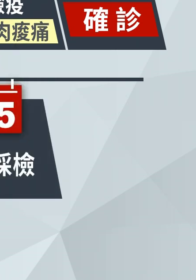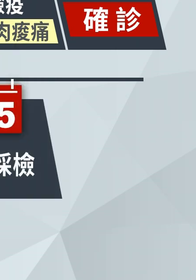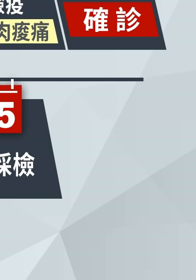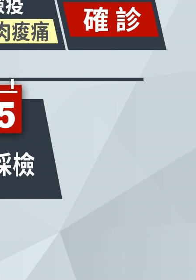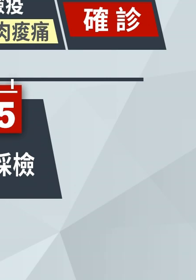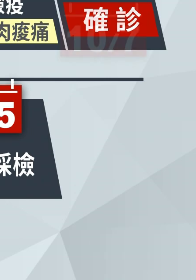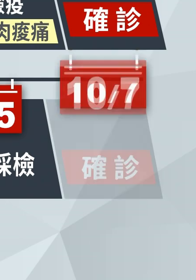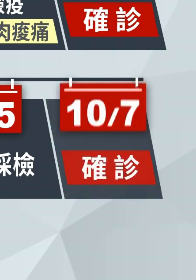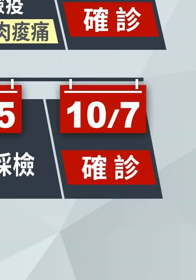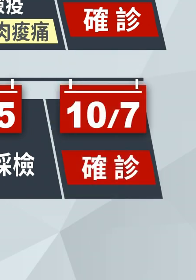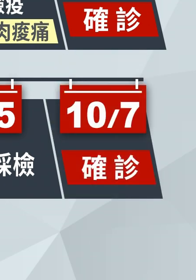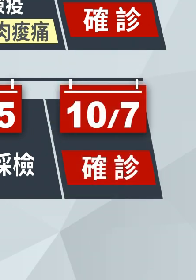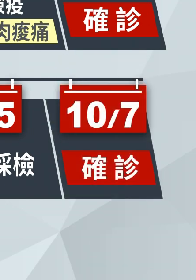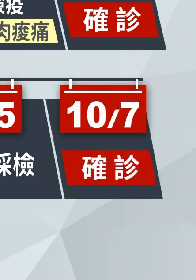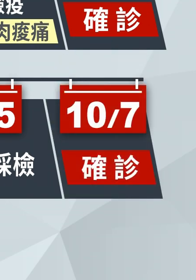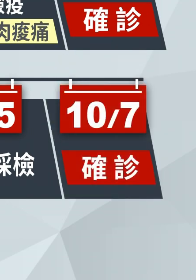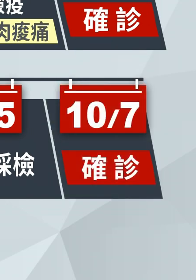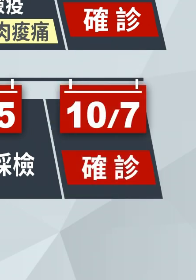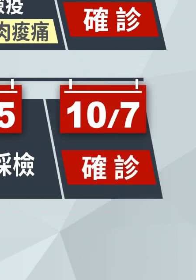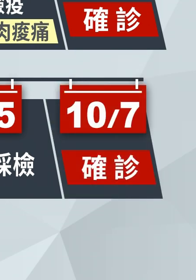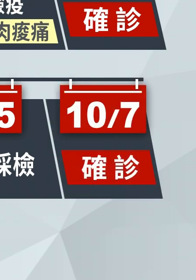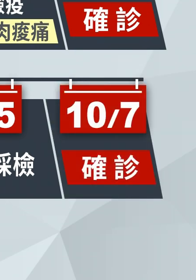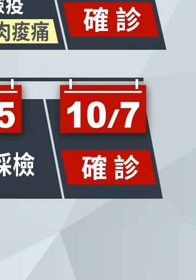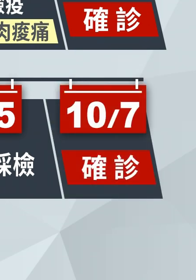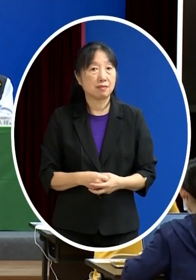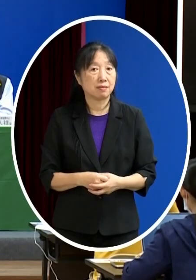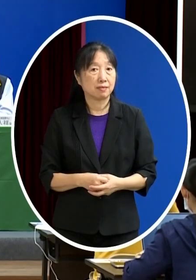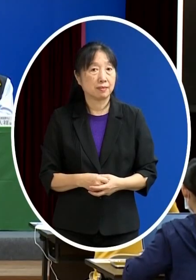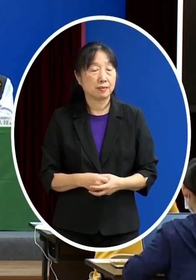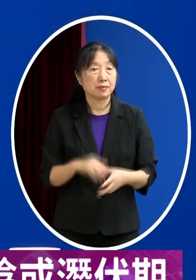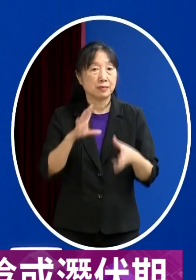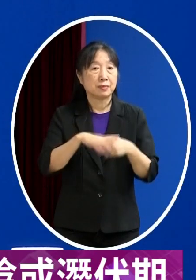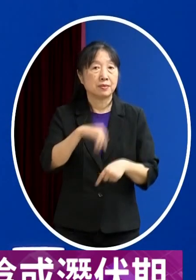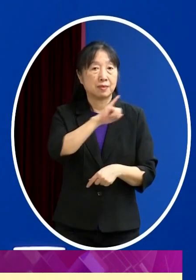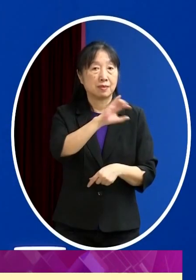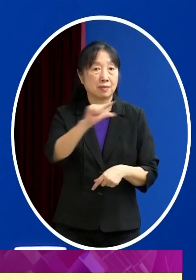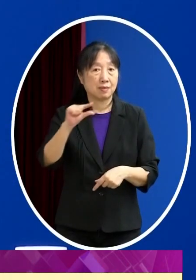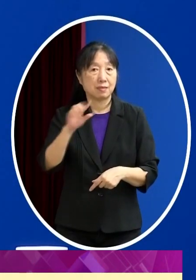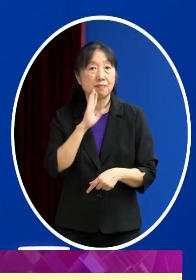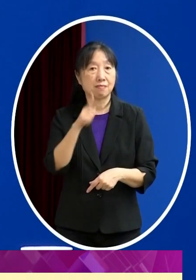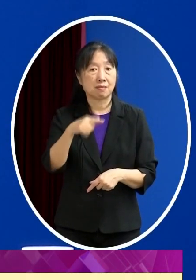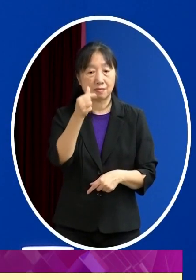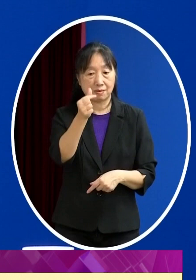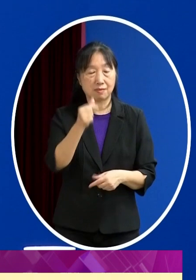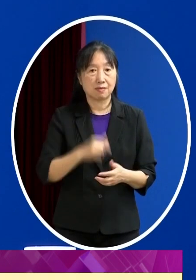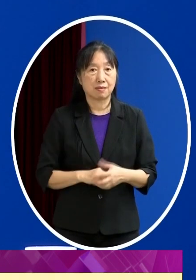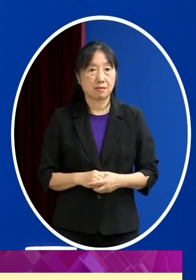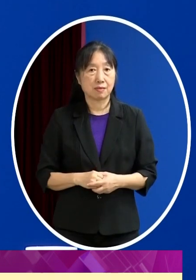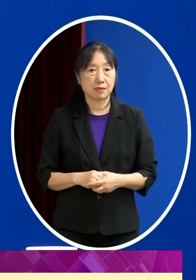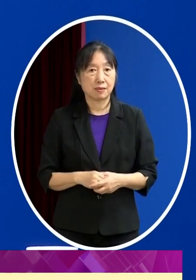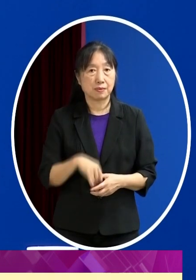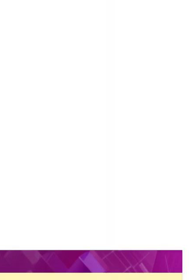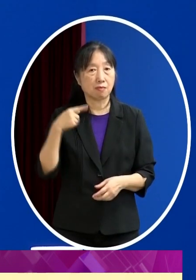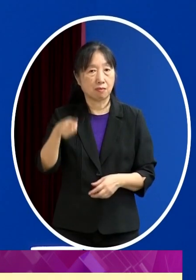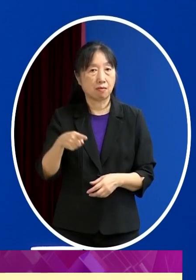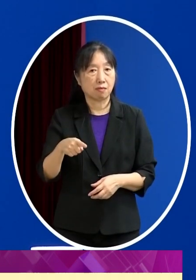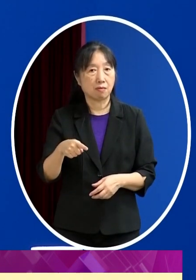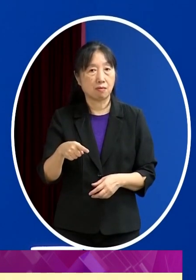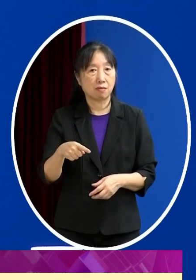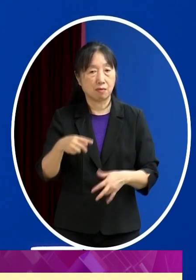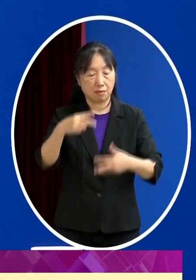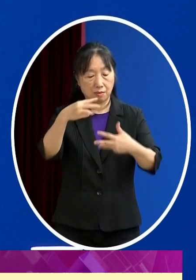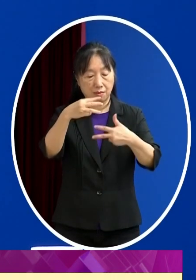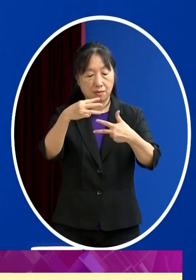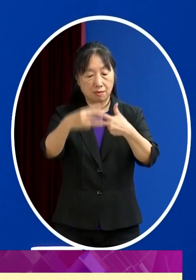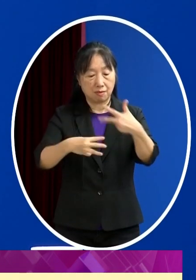自费采检，竟然又验出阳性确诊。 IgG 有阳性了，然后 IgM 阴性，那3周